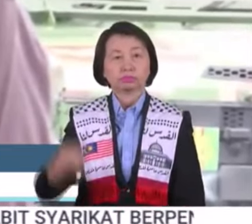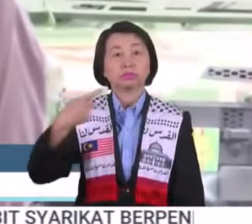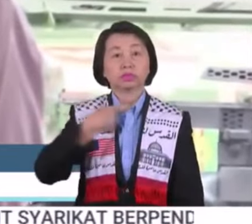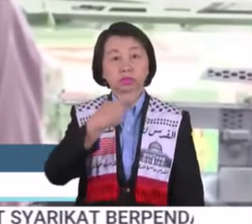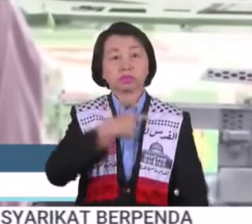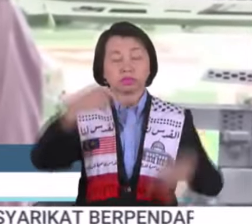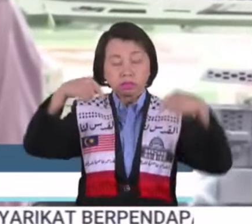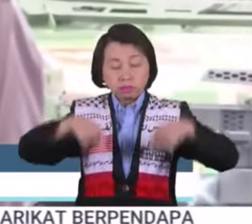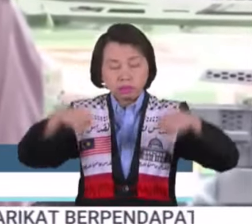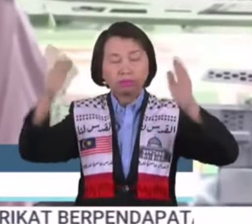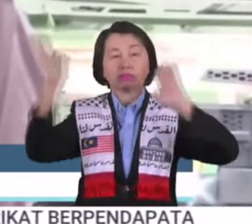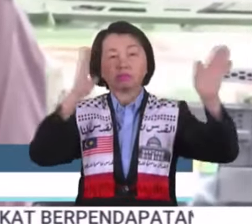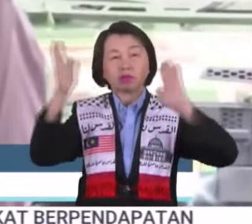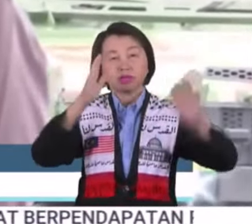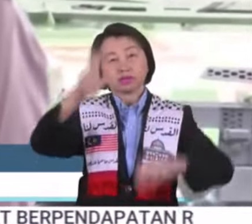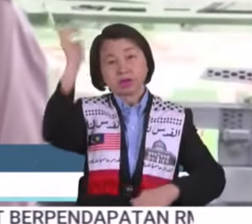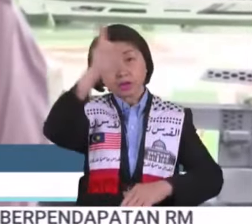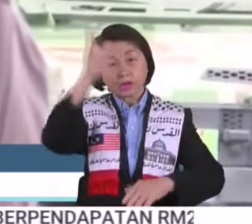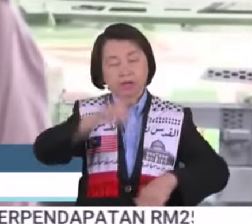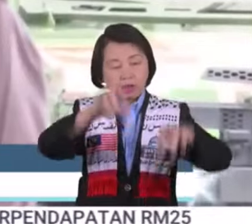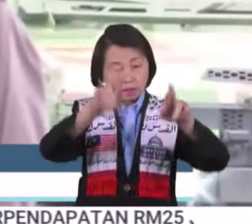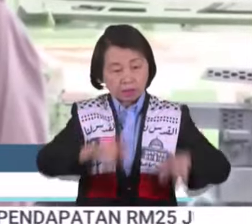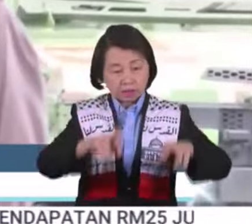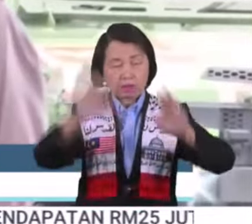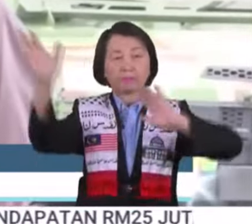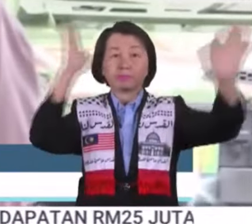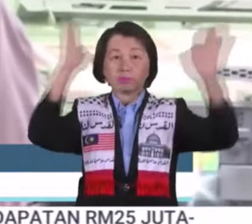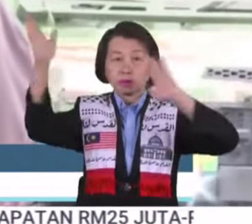Kita di Malaysia sebagai kerajaan dan rakyat Malaysia